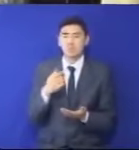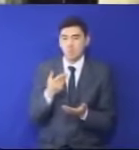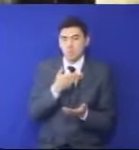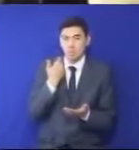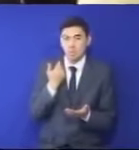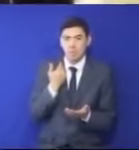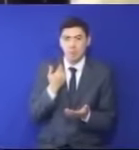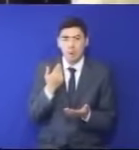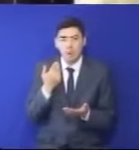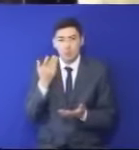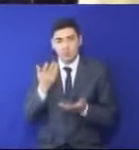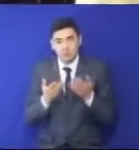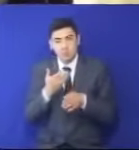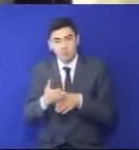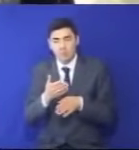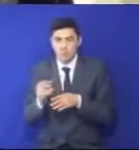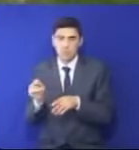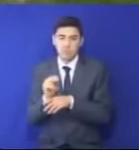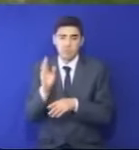Ал енді қашан десем, мүмкін кейін дейді.